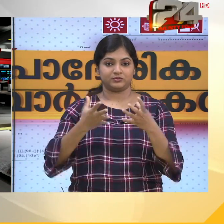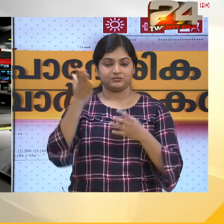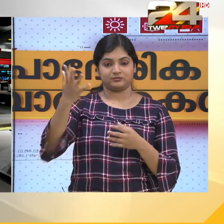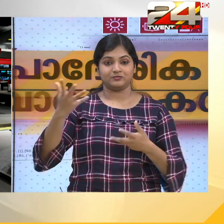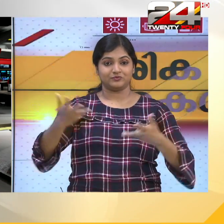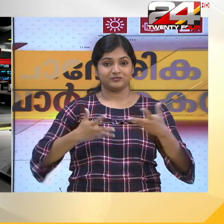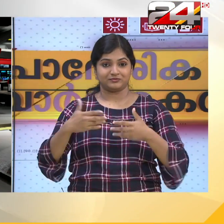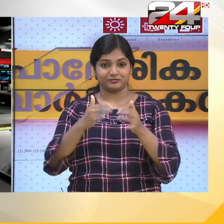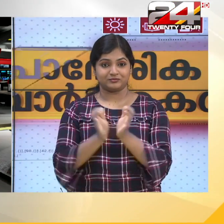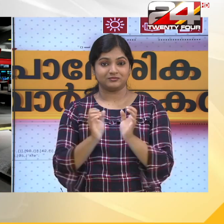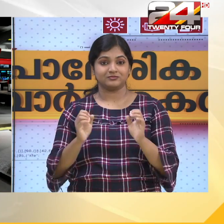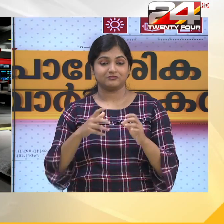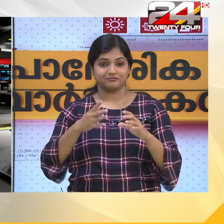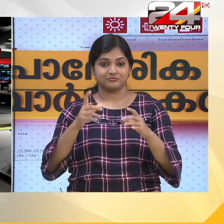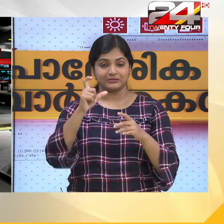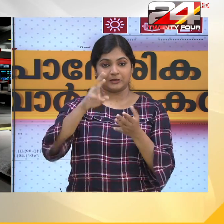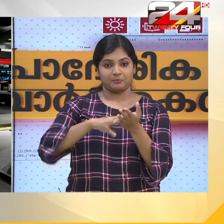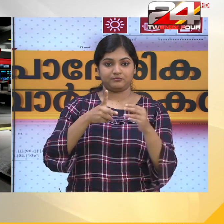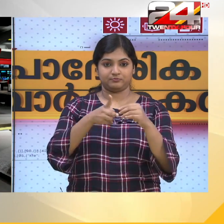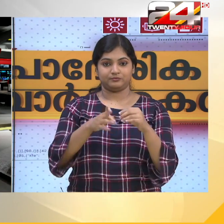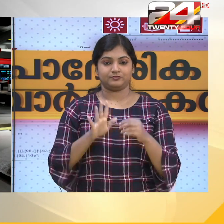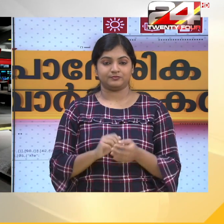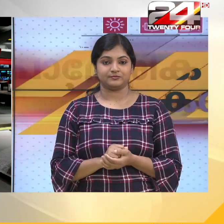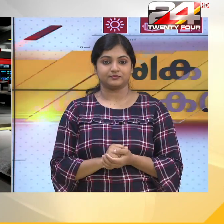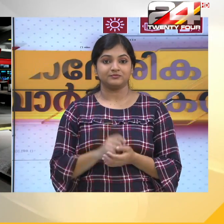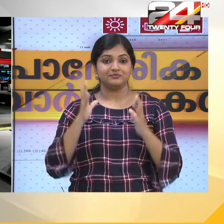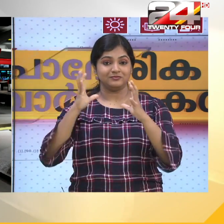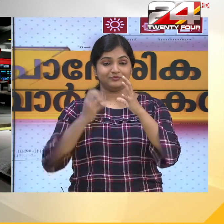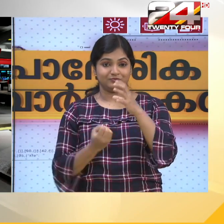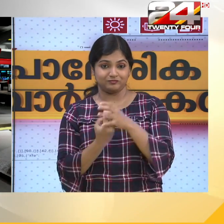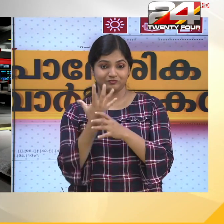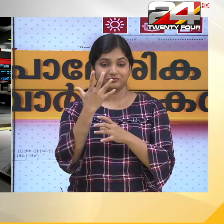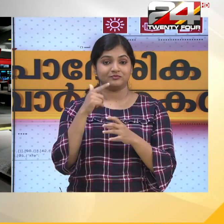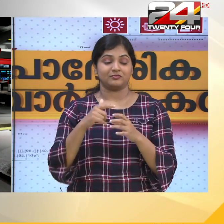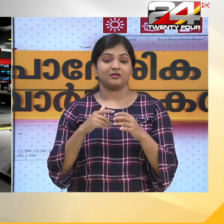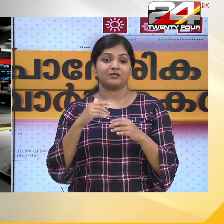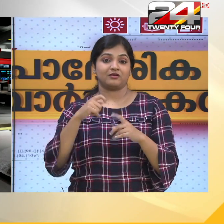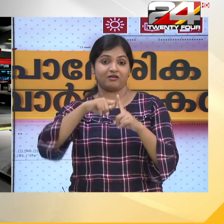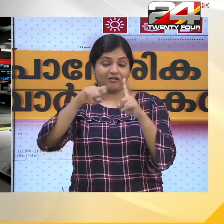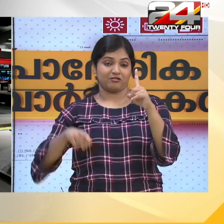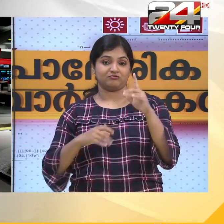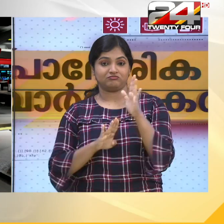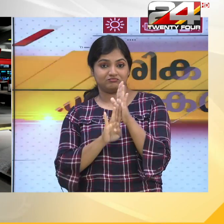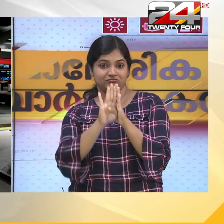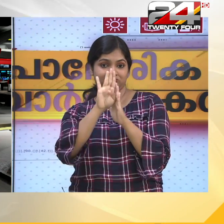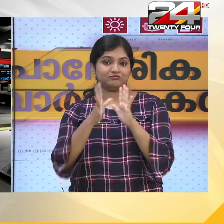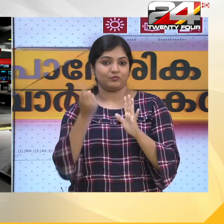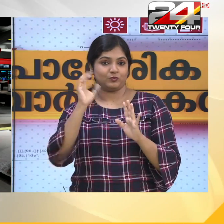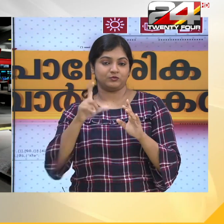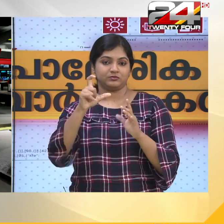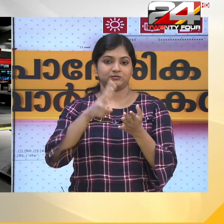സംഘടിപ്പിച്ച പരിപാടി മുഖ്യമന്ത്രി പിണറായി വിജയൻ ഉദ്ഘാടനം ചെയ്തു. നാളികേര വികസനത്തിൽ കേരളം വൻ മുന്നേറ്റമുണ്ടാക്കിയതായി മുഖ്യമന്ത്രി